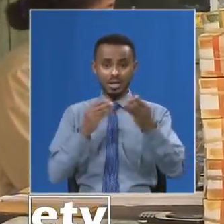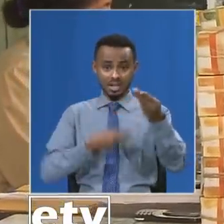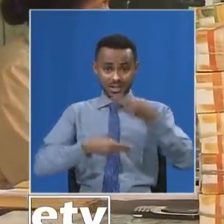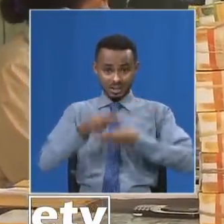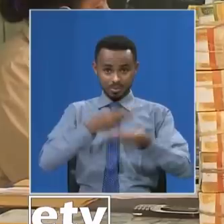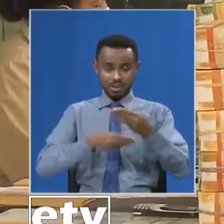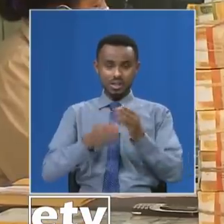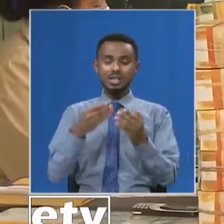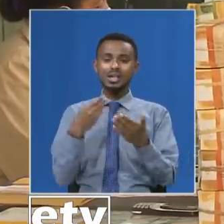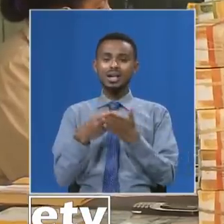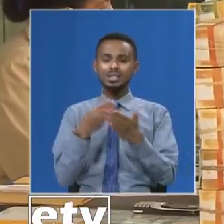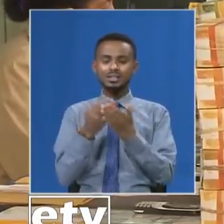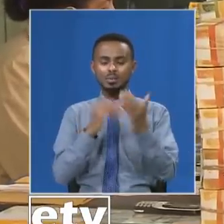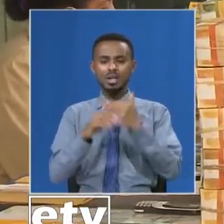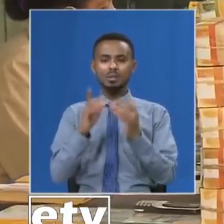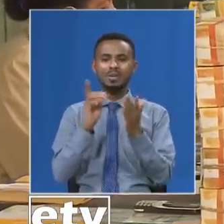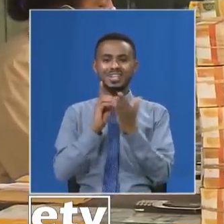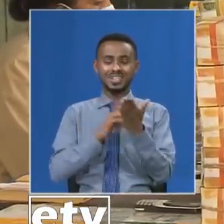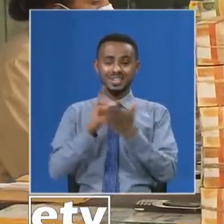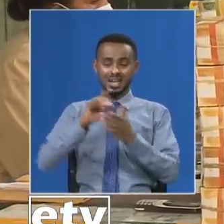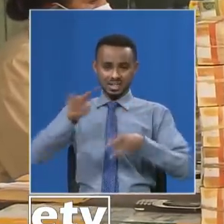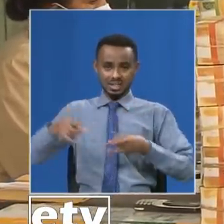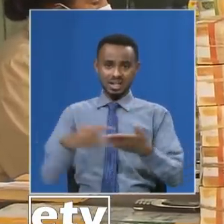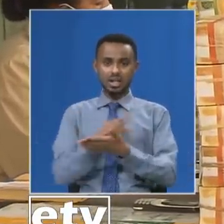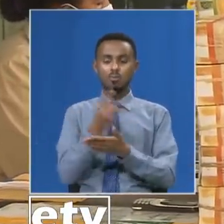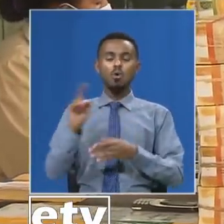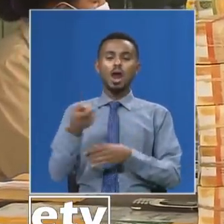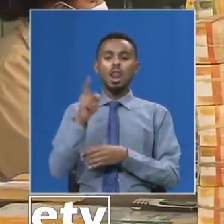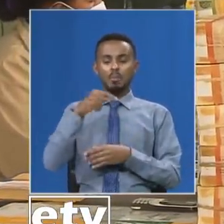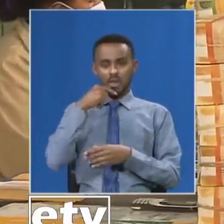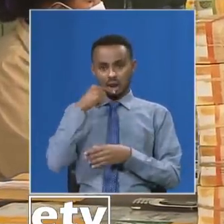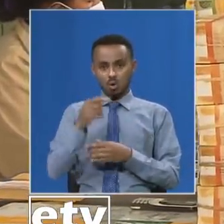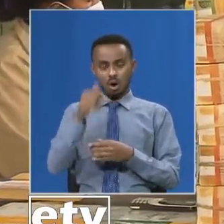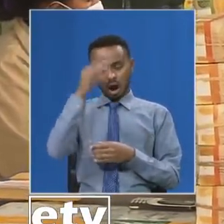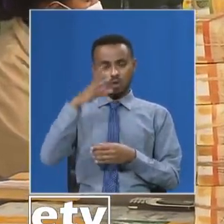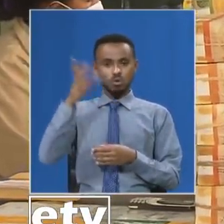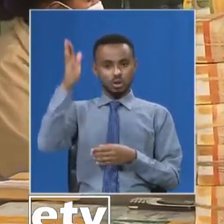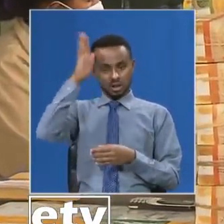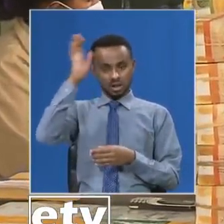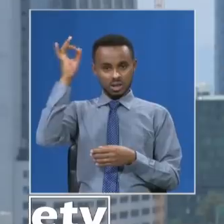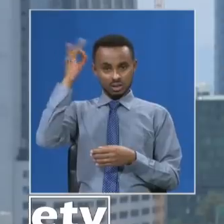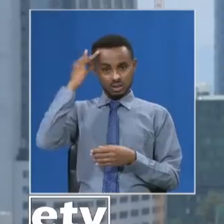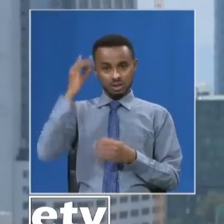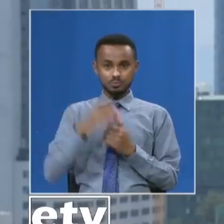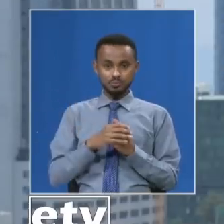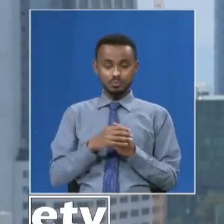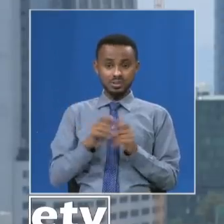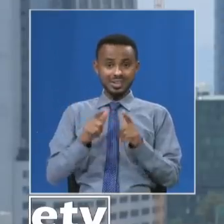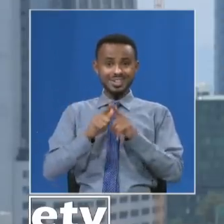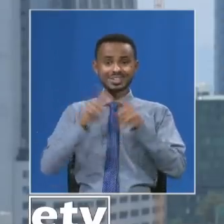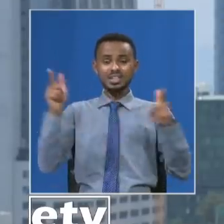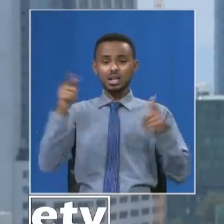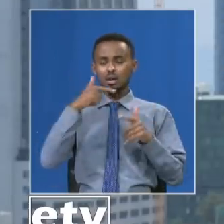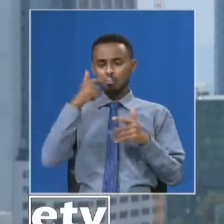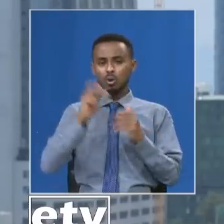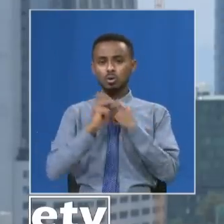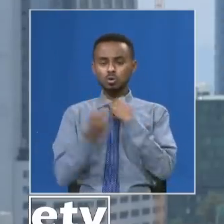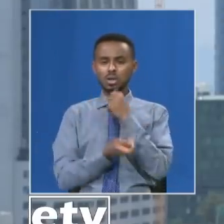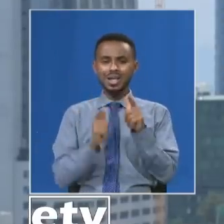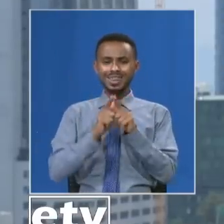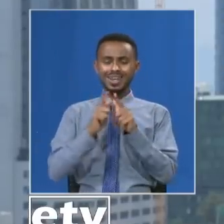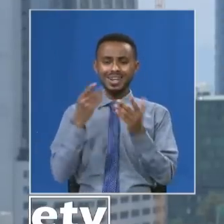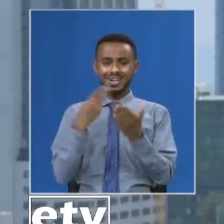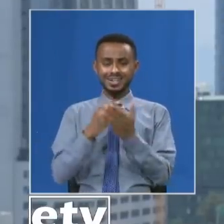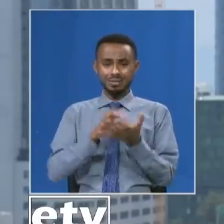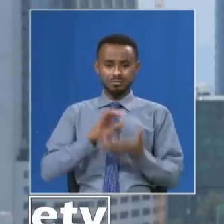ግብይት ከጥሬ ገንዘብ ይልቅ በዲጂታል ዘዴ መሆን አለበት ይላሉ አቶ ግዲሳ ለቺሳ። ትልቅ የሚባሉ ድርጅቶች በትልቅ ገንዘብ